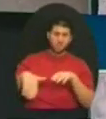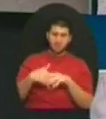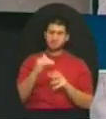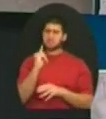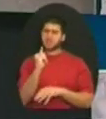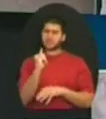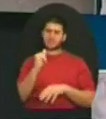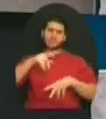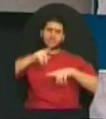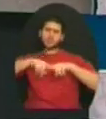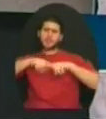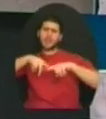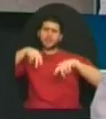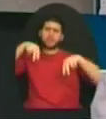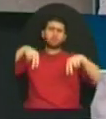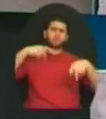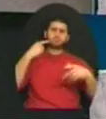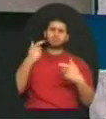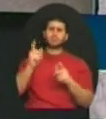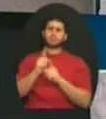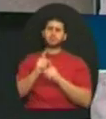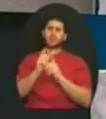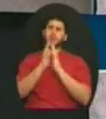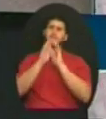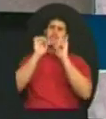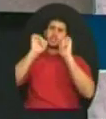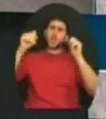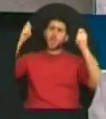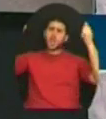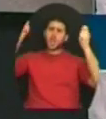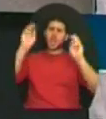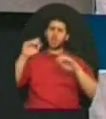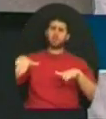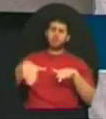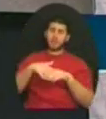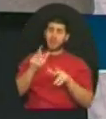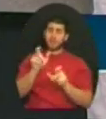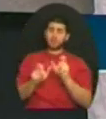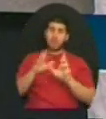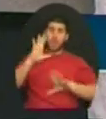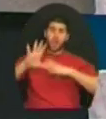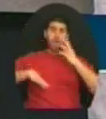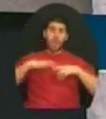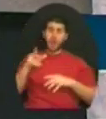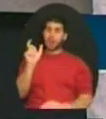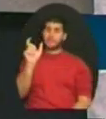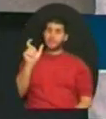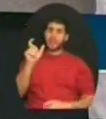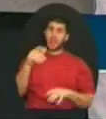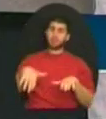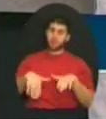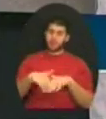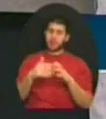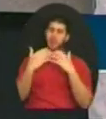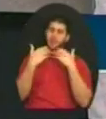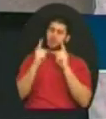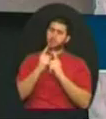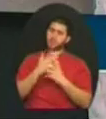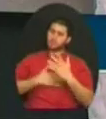לעמוד בצמתים ולקרוא לשלום, וגם כשאנשים כועסים על המילה שלום, אז להסביר להם